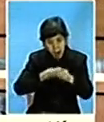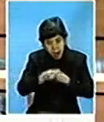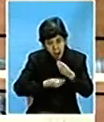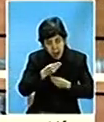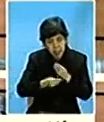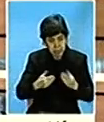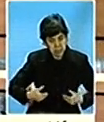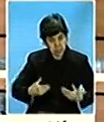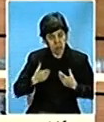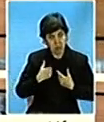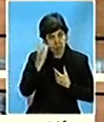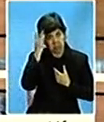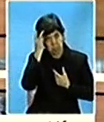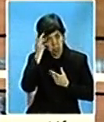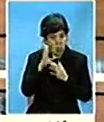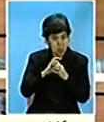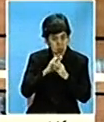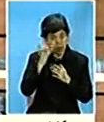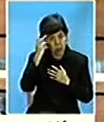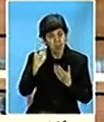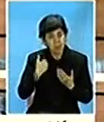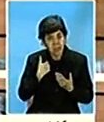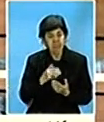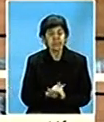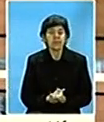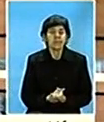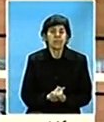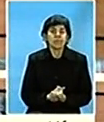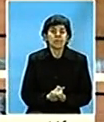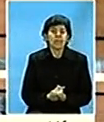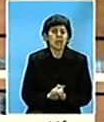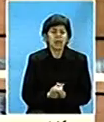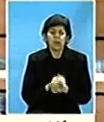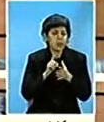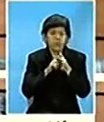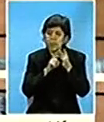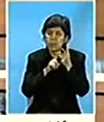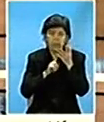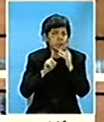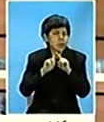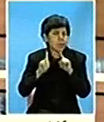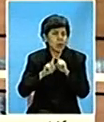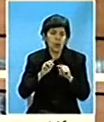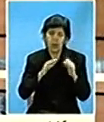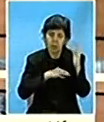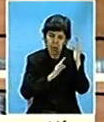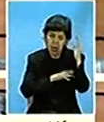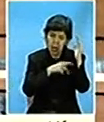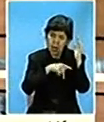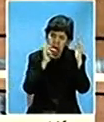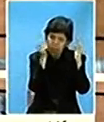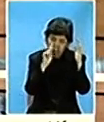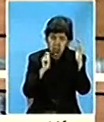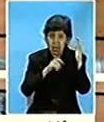ปลอดภัยในชีวิตและทรัพย์สินของนักท่องเที่ยวสิ่งเหล่านี้ไม่ใช่เฉพาะภูเก็ตครับพังงากระบี่เชียง